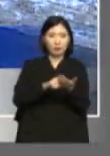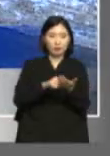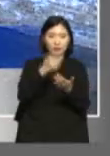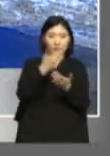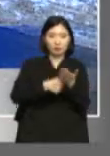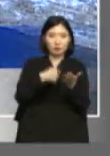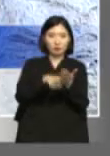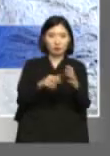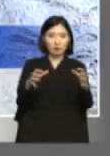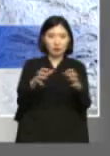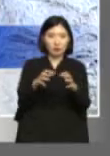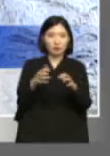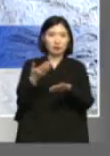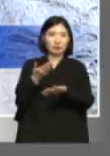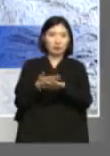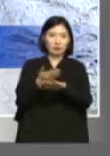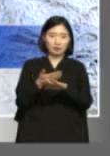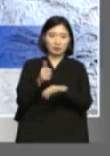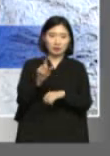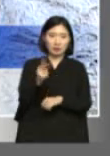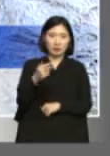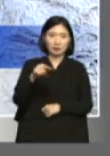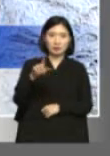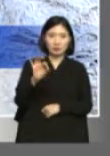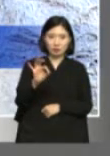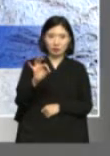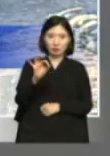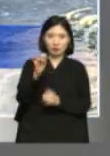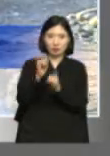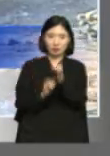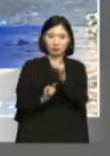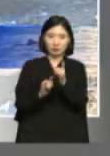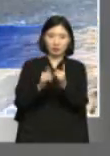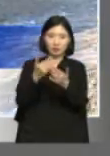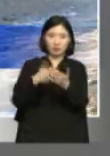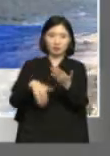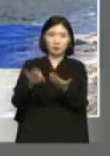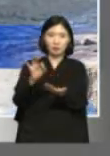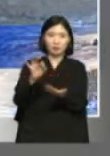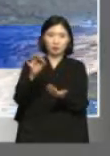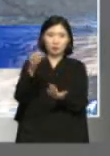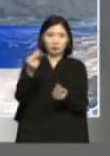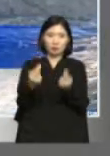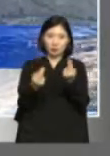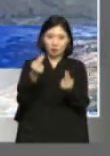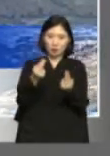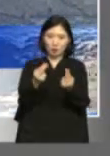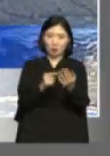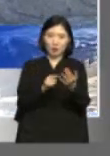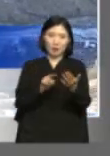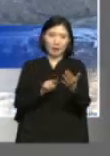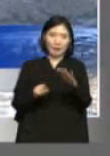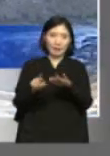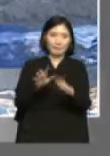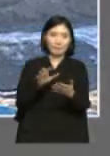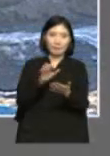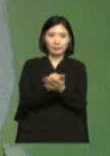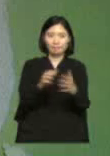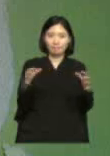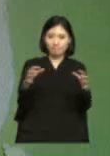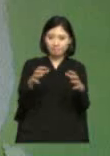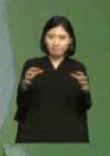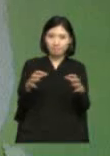양은 다른 여타 한성기 유적에 비해서 압도적인 유물의 양을 보여주고